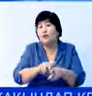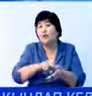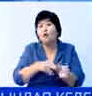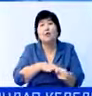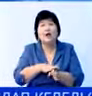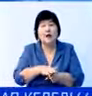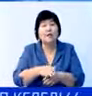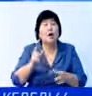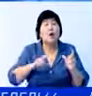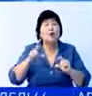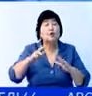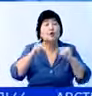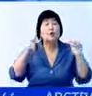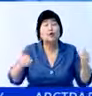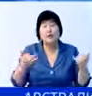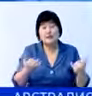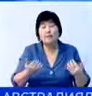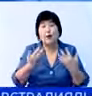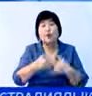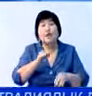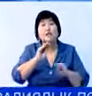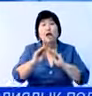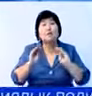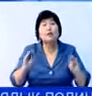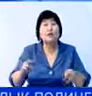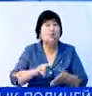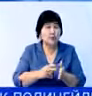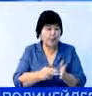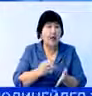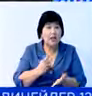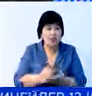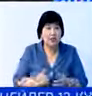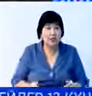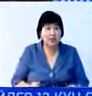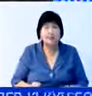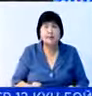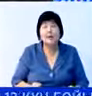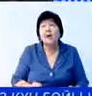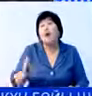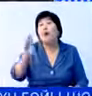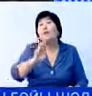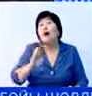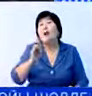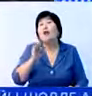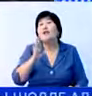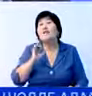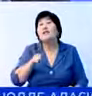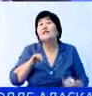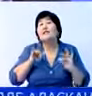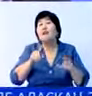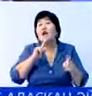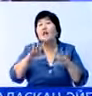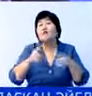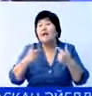жобада студенттер үйін заманауи құрал-жабдықтармен жабдықтау жоспарланып отыр. Байқоңыр Инвест инвестициялық